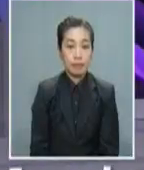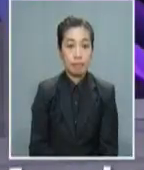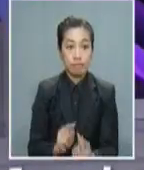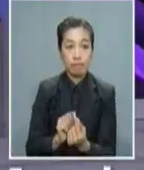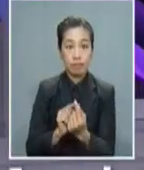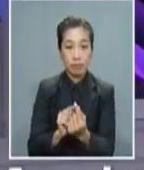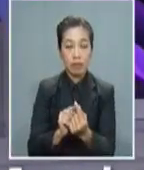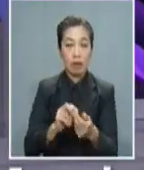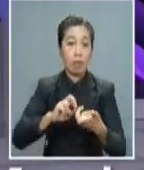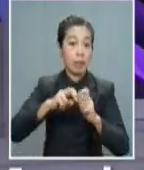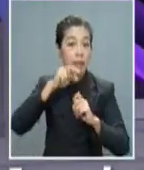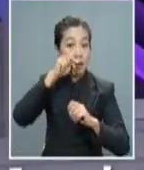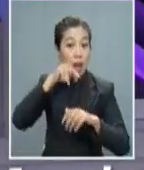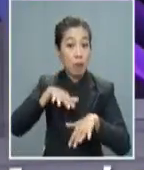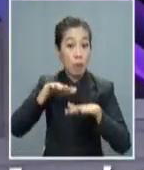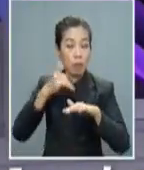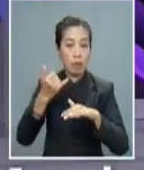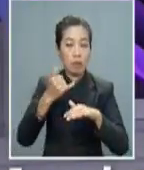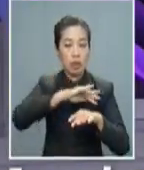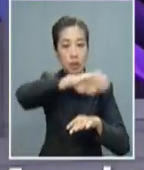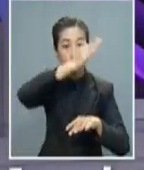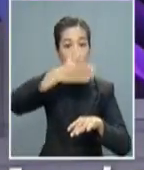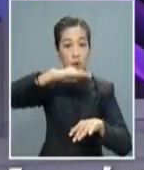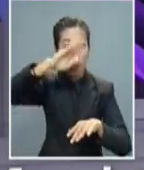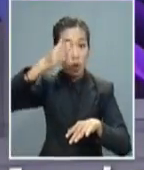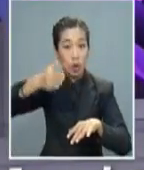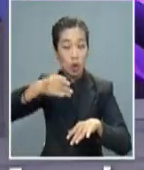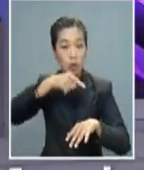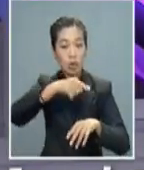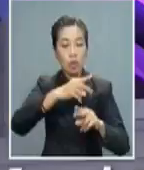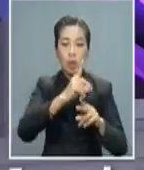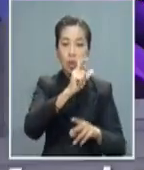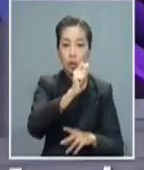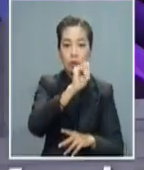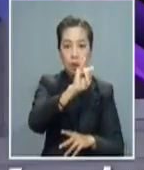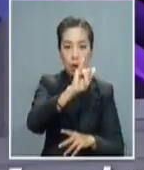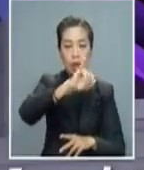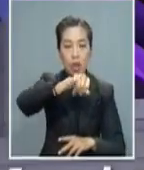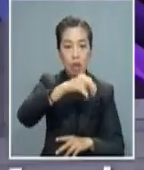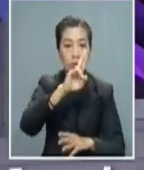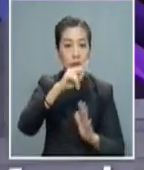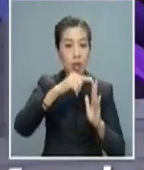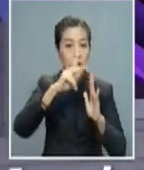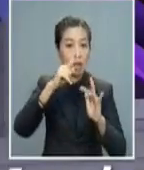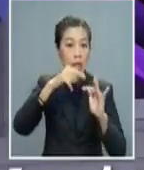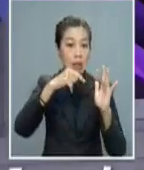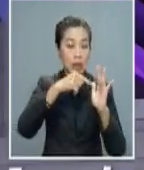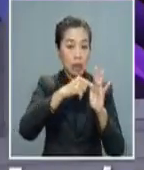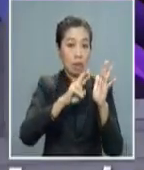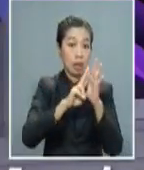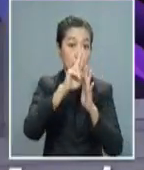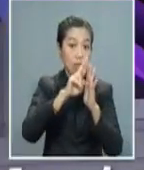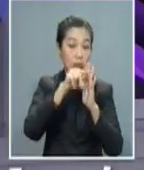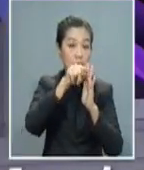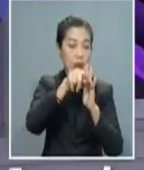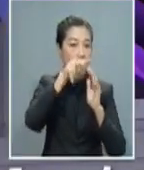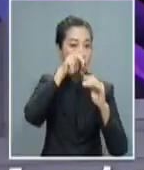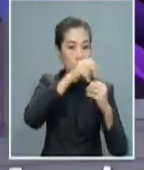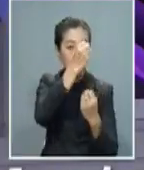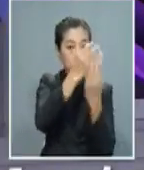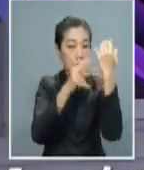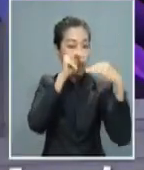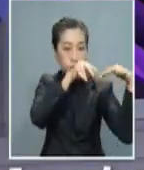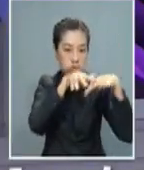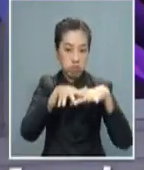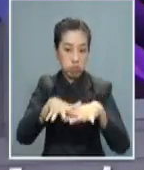ตามต่อสถานการณ์น้ำนะคะตอนนี้น้ำป่าจากดอยจระเข้ไหลทะลักเข้าท่วมอำเภอแม่จันจังหวัดเชียงรายทำให้ต้องปิดการจราจรขา